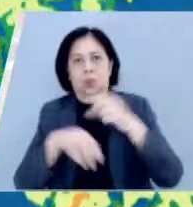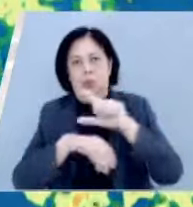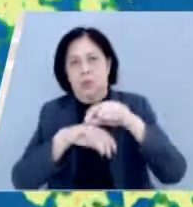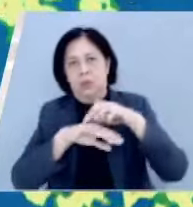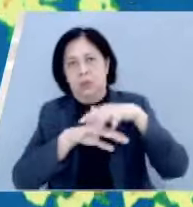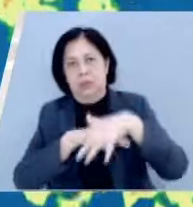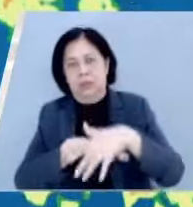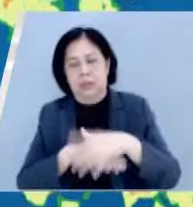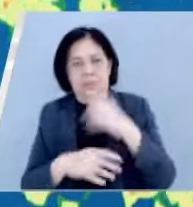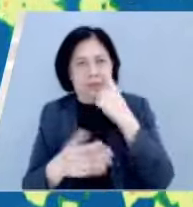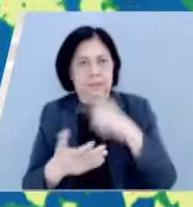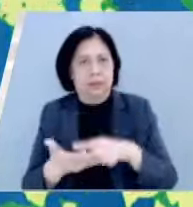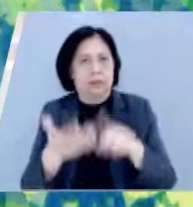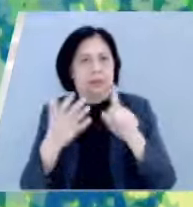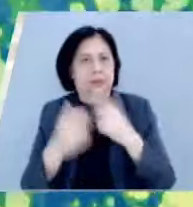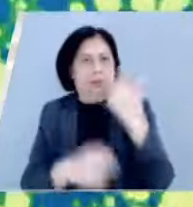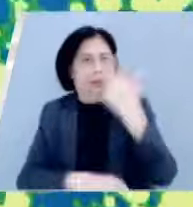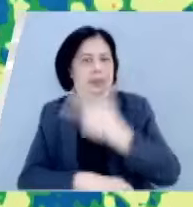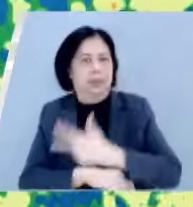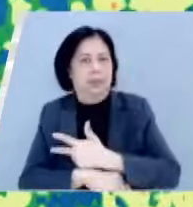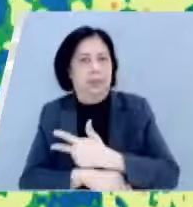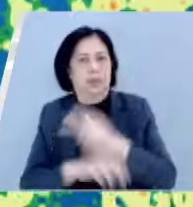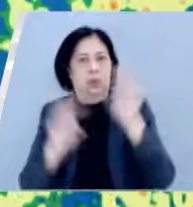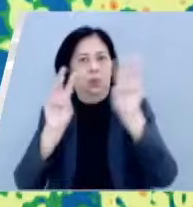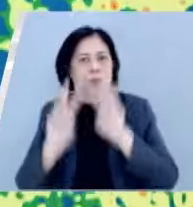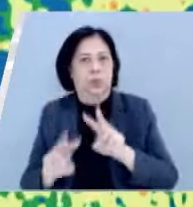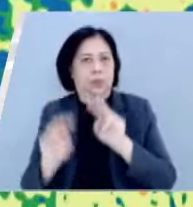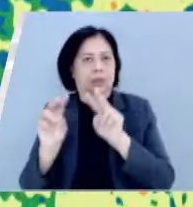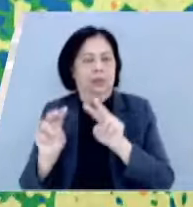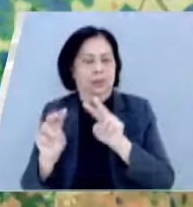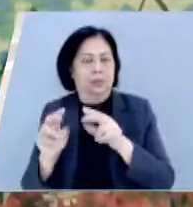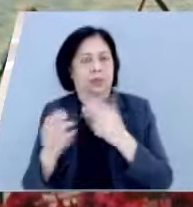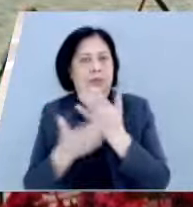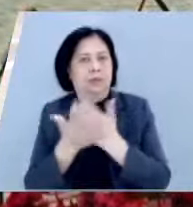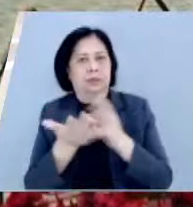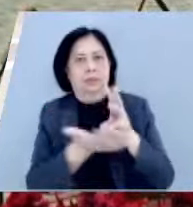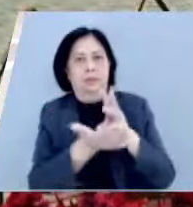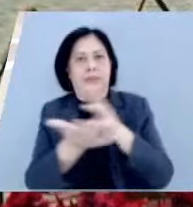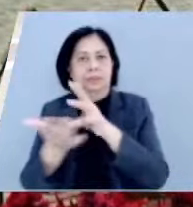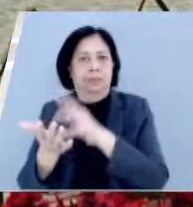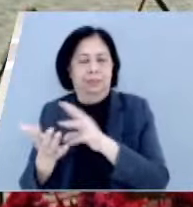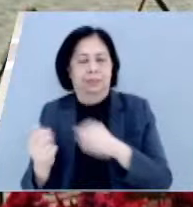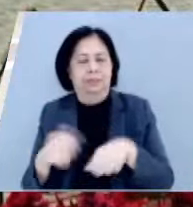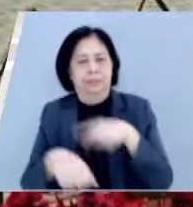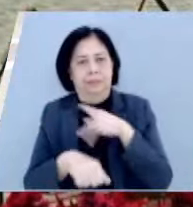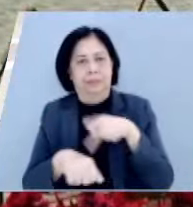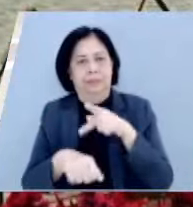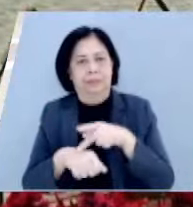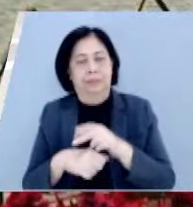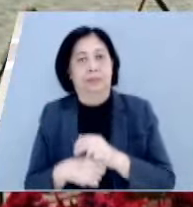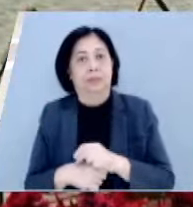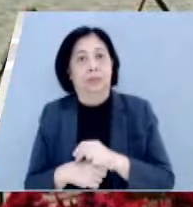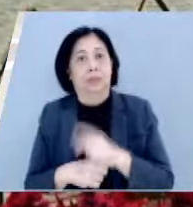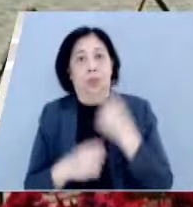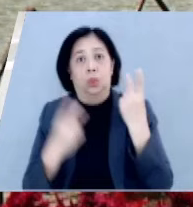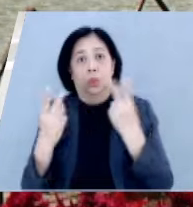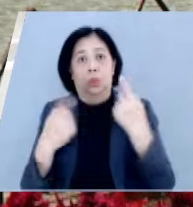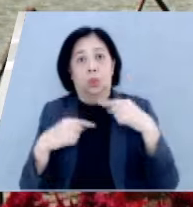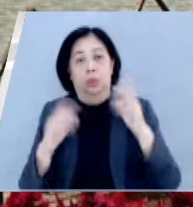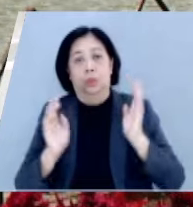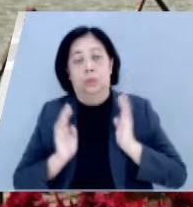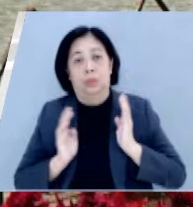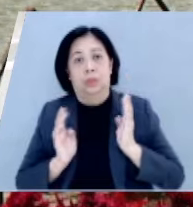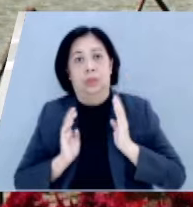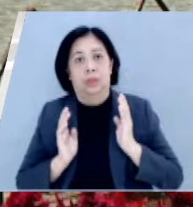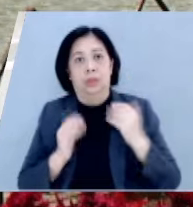natin ang 3-day weather forecast na pag-asa sa ilang pangunahing lungsod ng bansa. Sa mga mamamasyal sa Baguio City, may tsansa